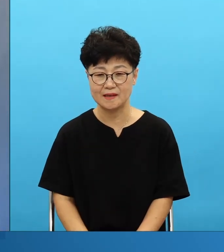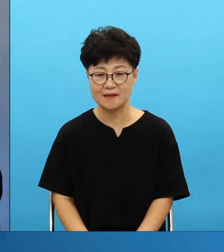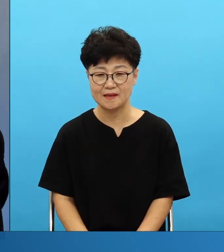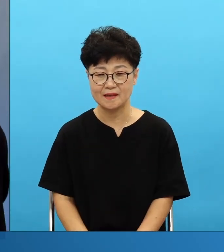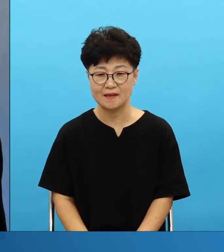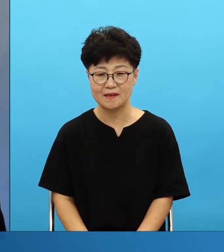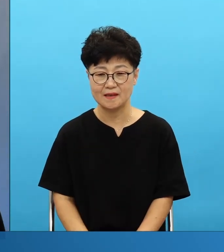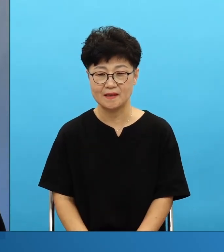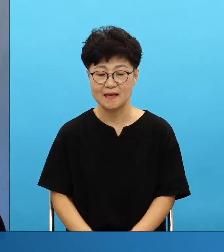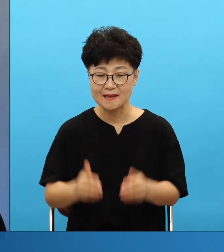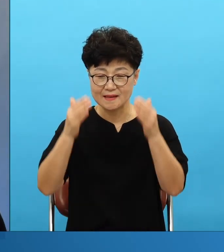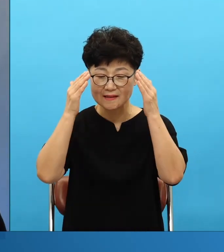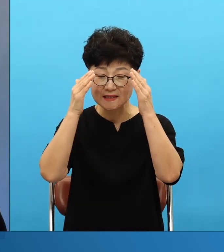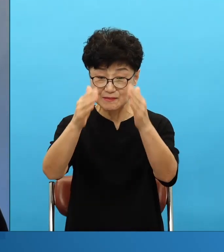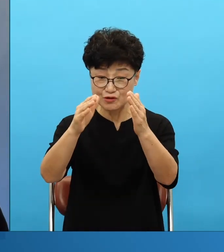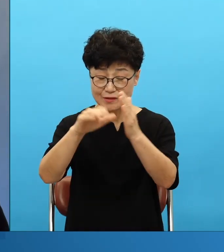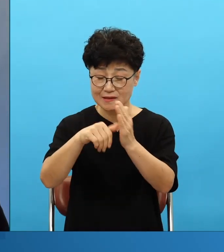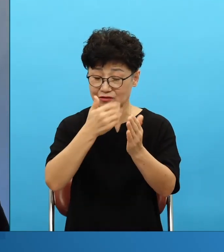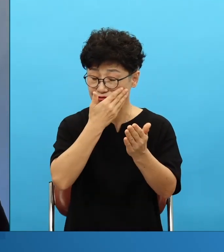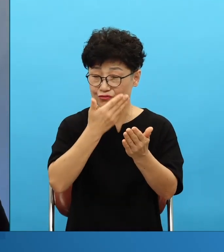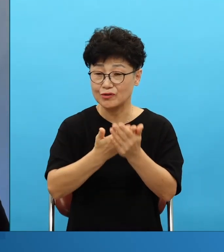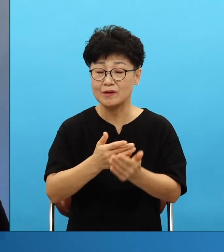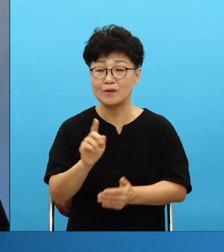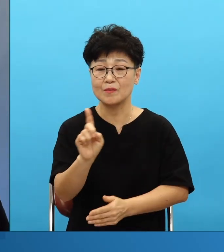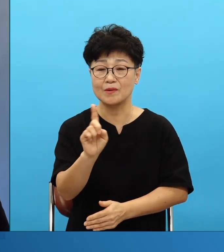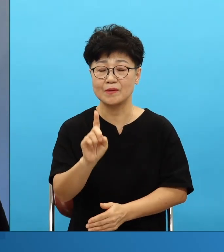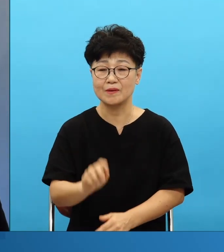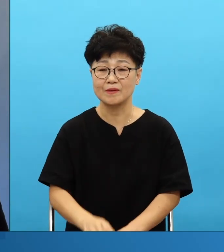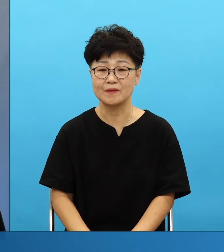집중의 키는 뭡니까? And what is the key to concentration?